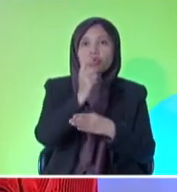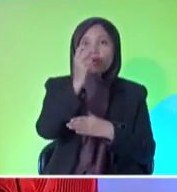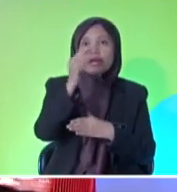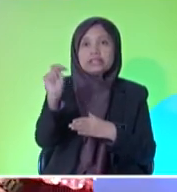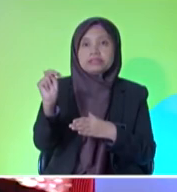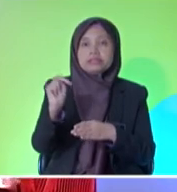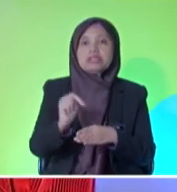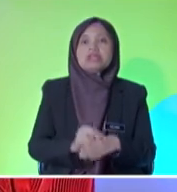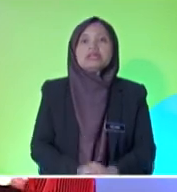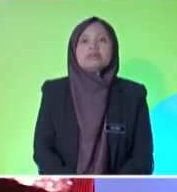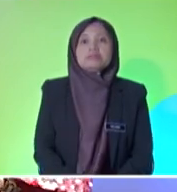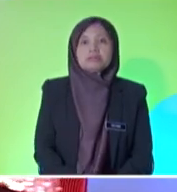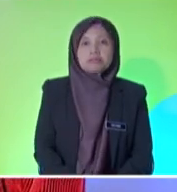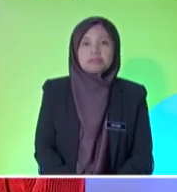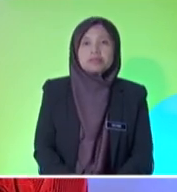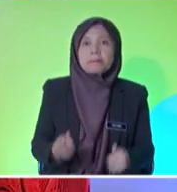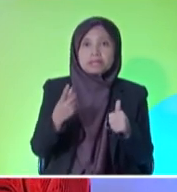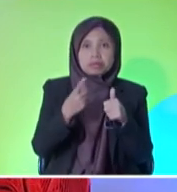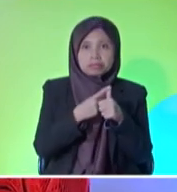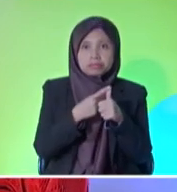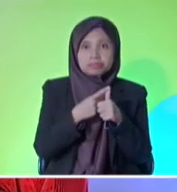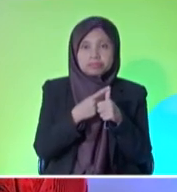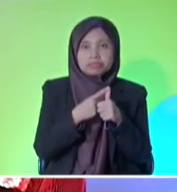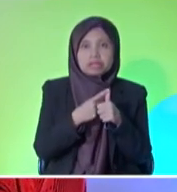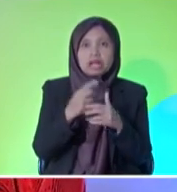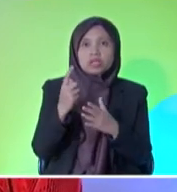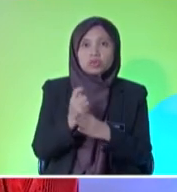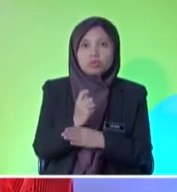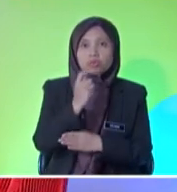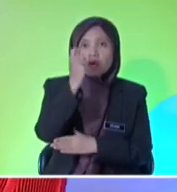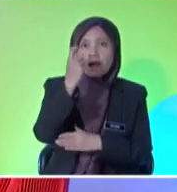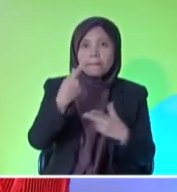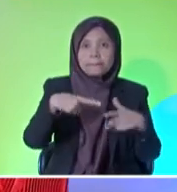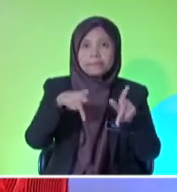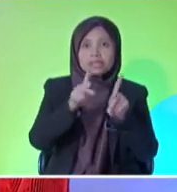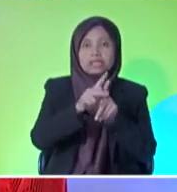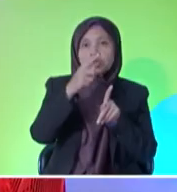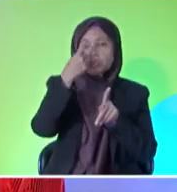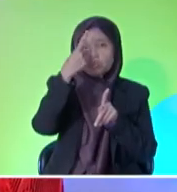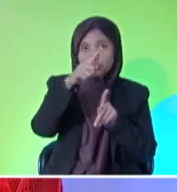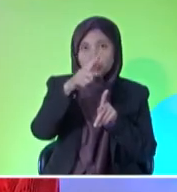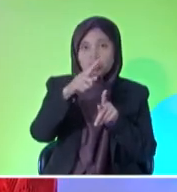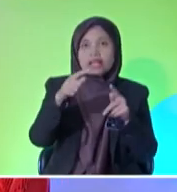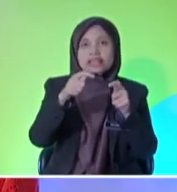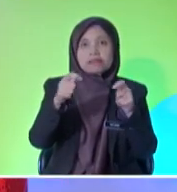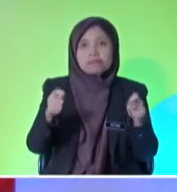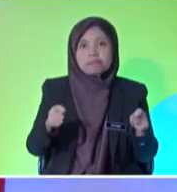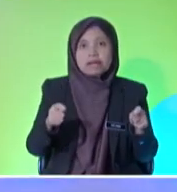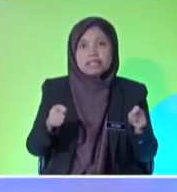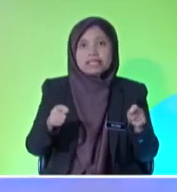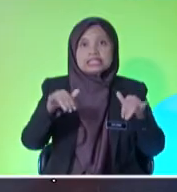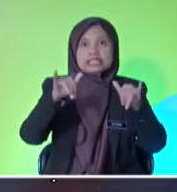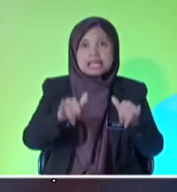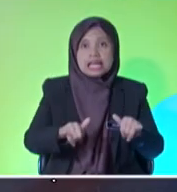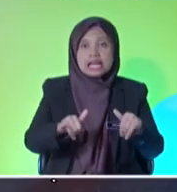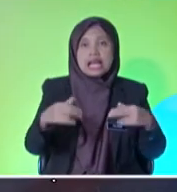kepada kita Oke pertama tumbuhan penting untuk habitat hewan habitat oke apa